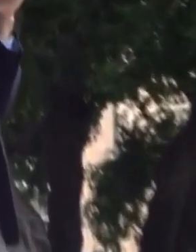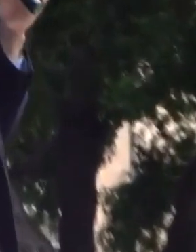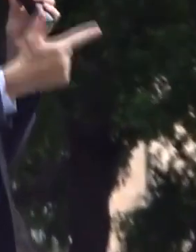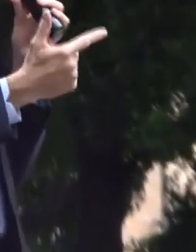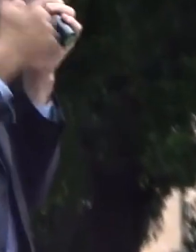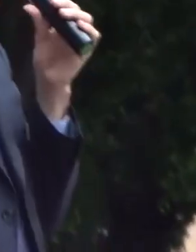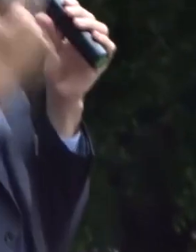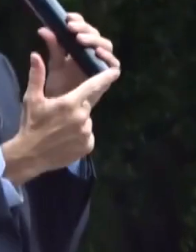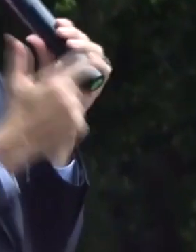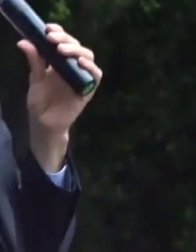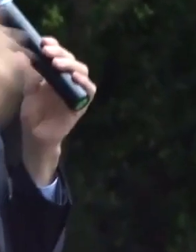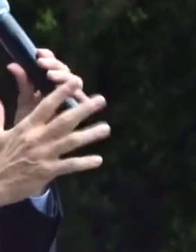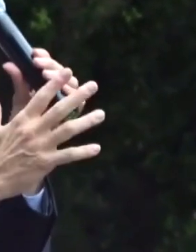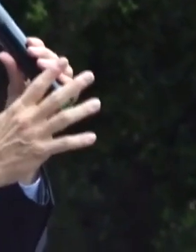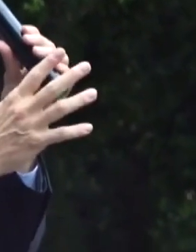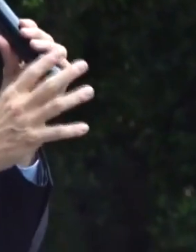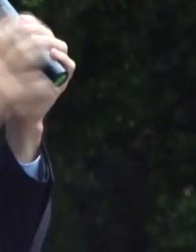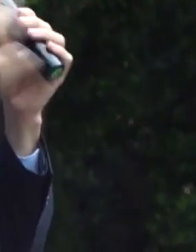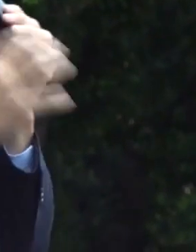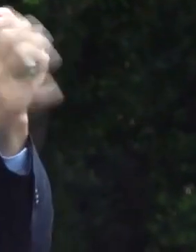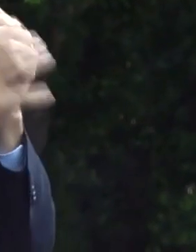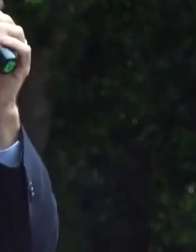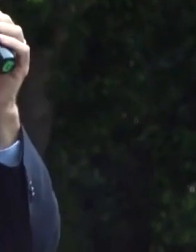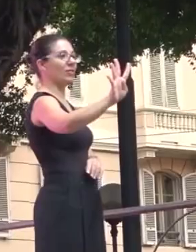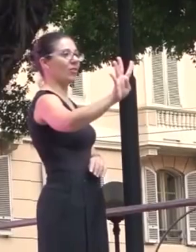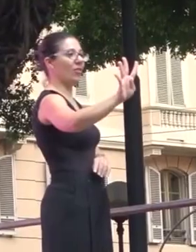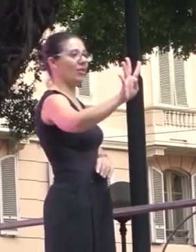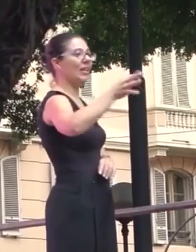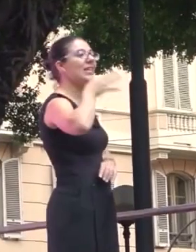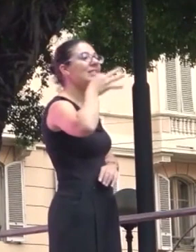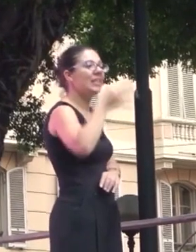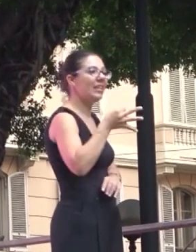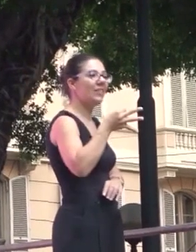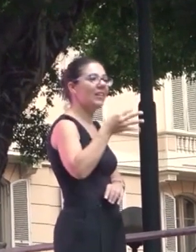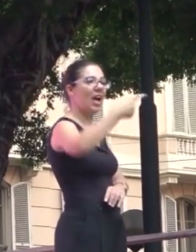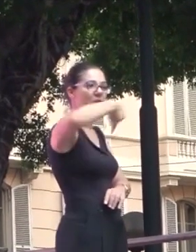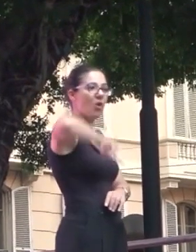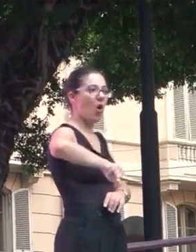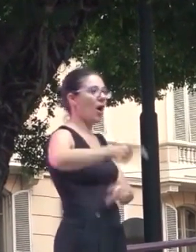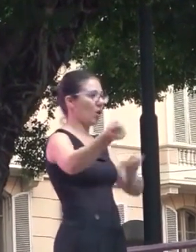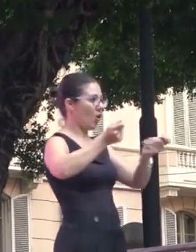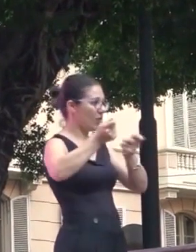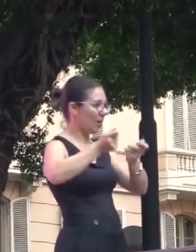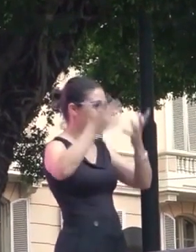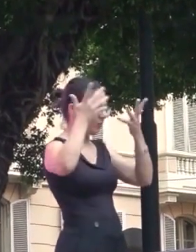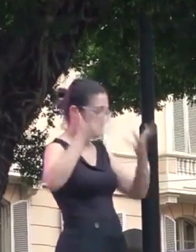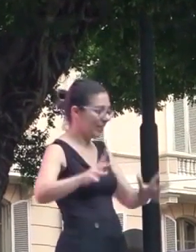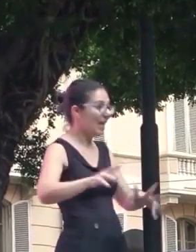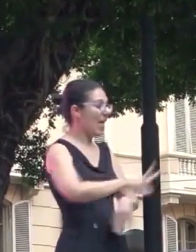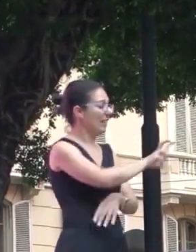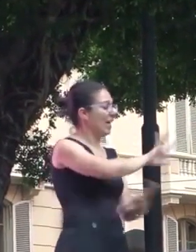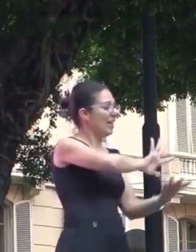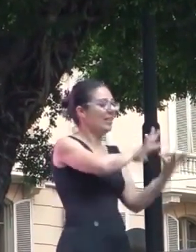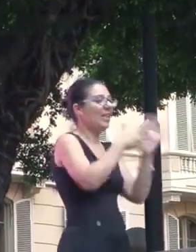vogliamo tutti insieme con la nostra coalizione è nel cuore di cagliari che si è giocata nel volgere di pochi giorni